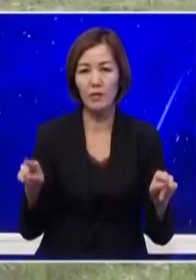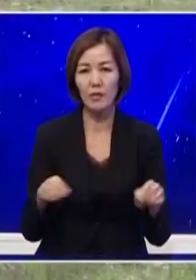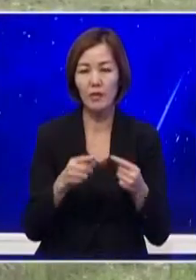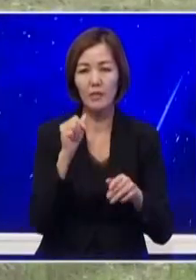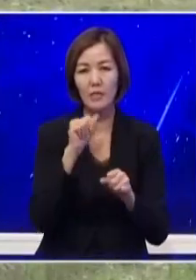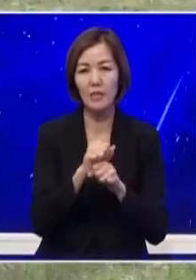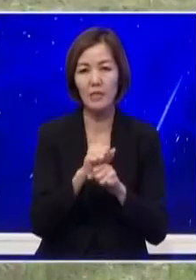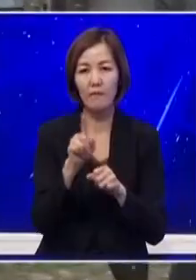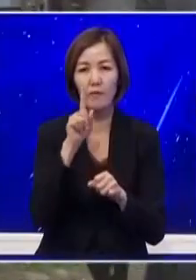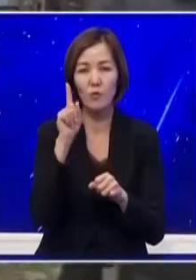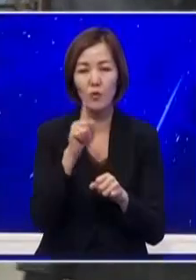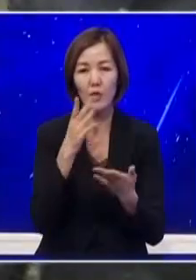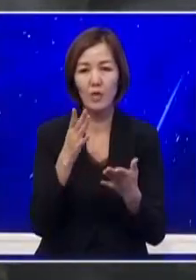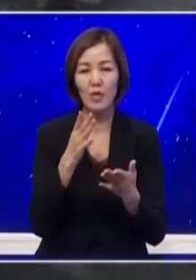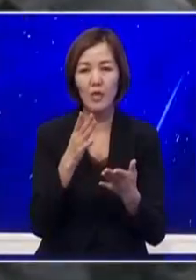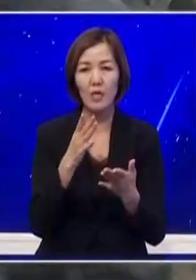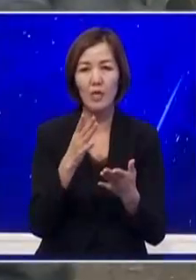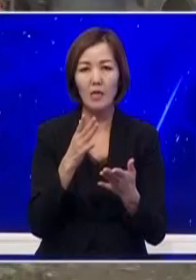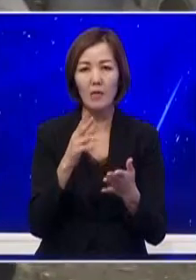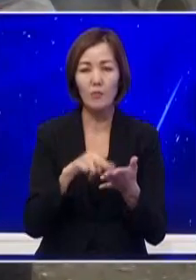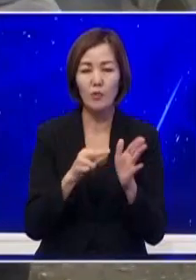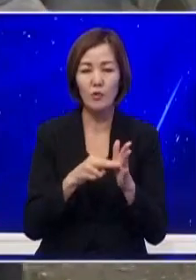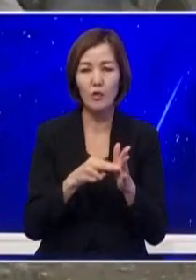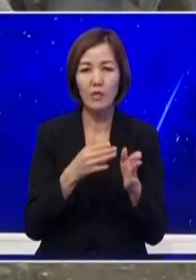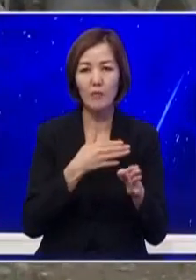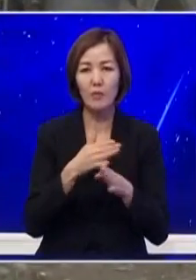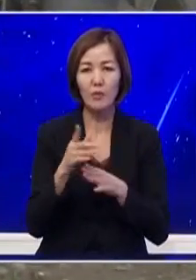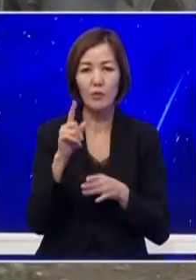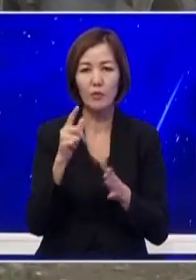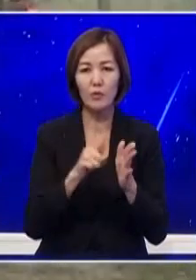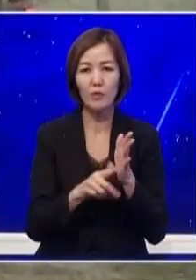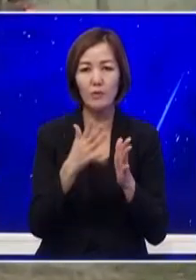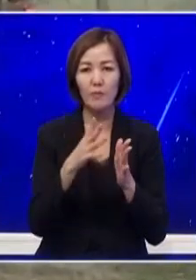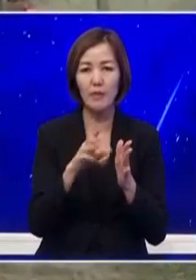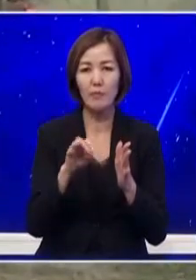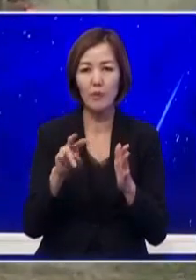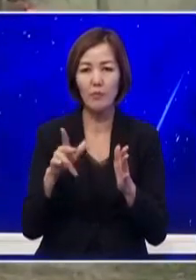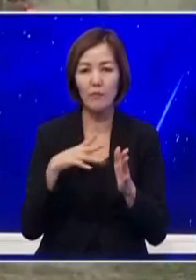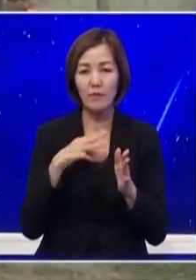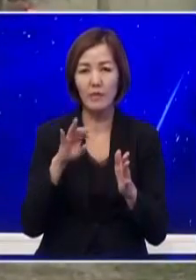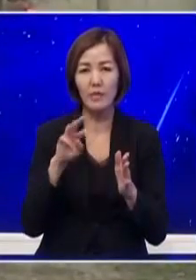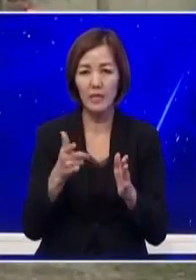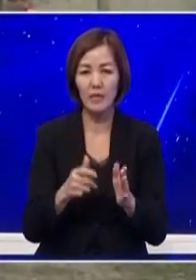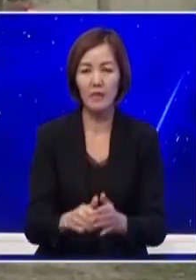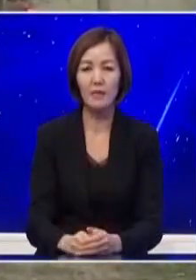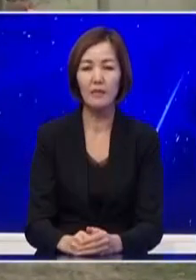станции юных натуралистов. На это из местного бюджета предусмотрено 175 миллионов тенге.